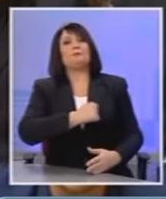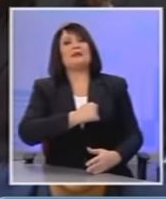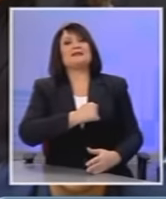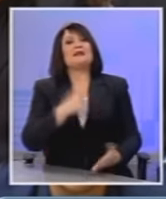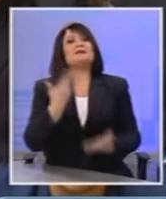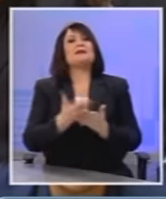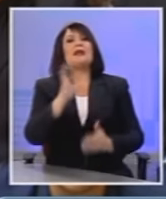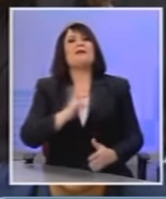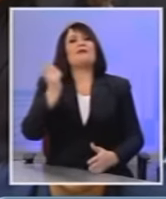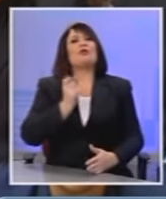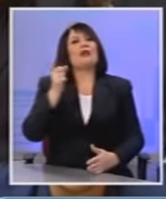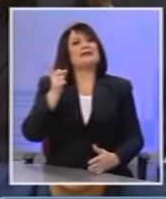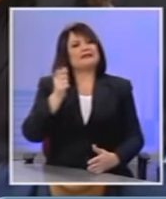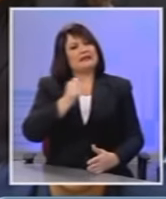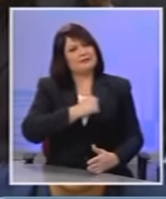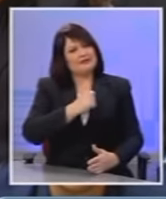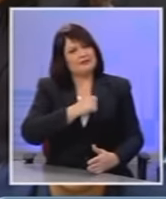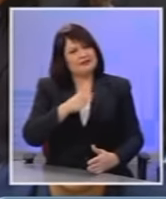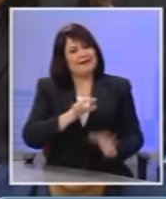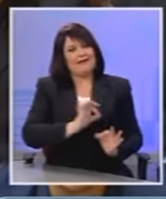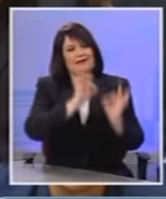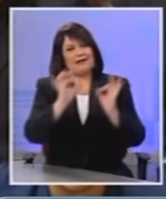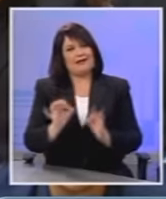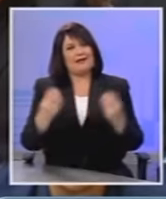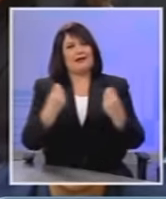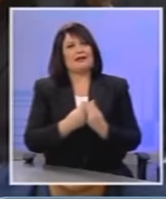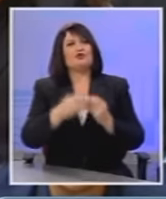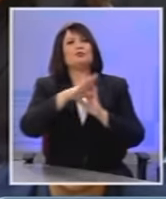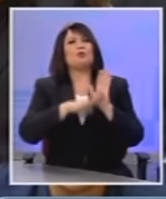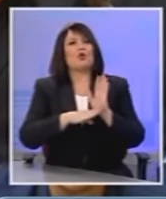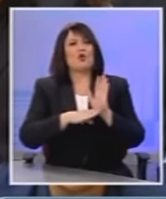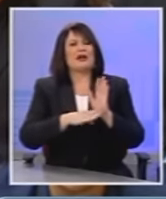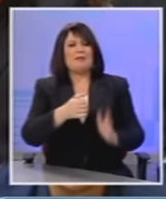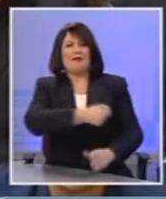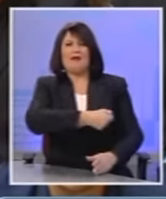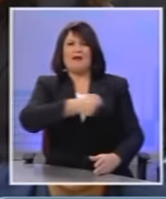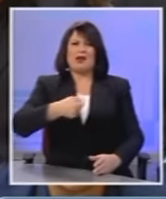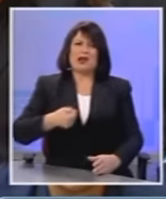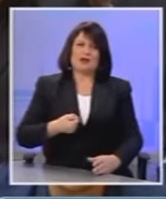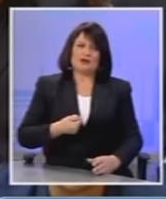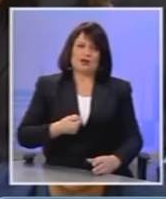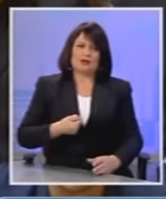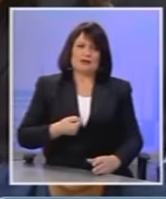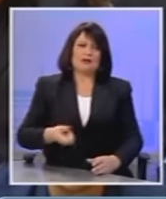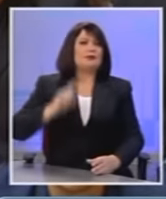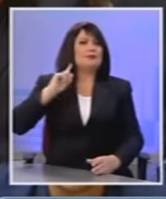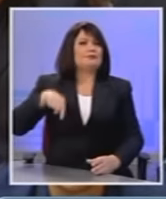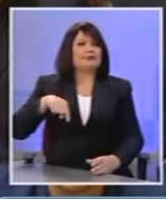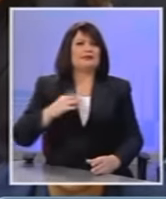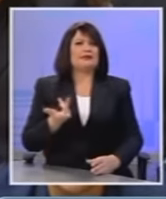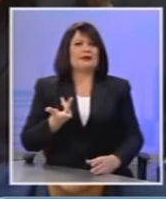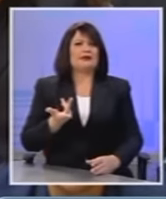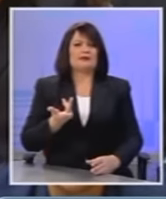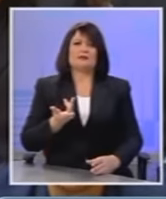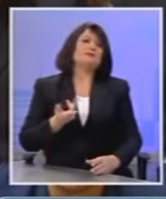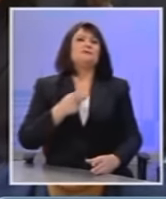οι δανειστές και εφαρμόζει κατά γράμμα ένα πρόγραμμα σκληρής λιτότητας, παραβλέποντας το γεγονός ότι